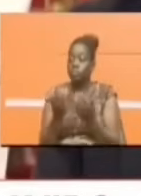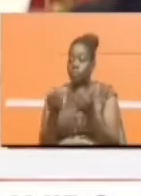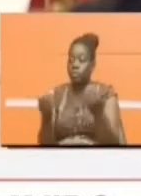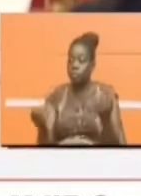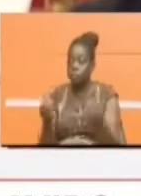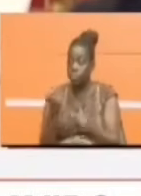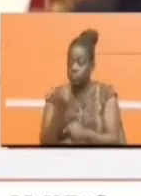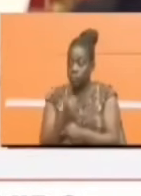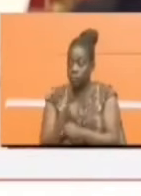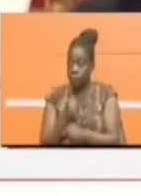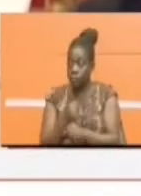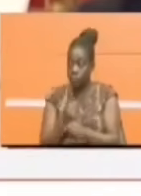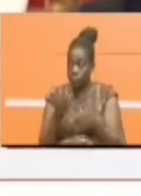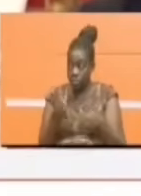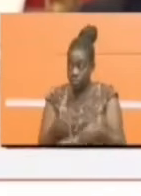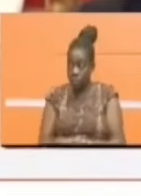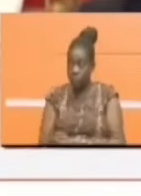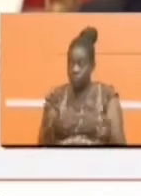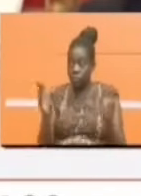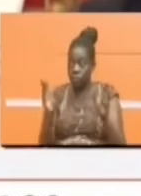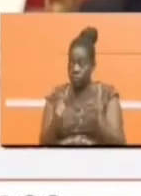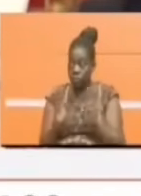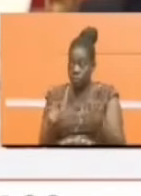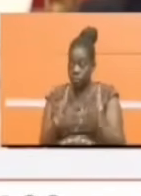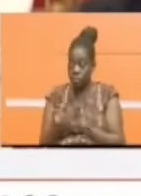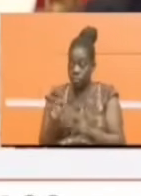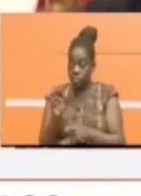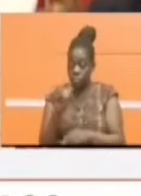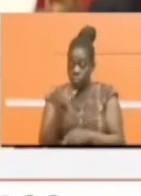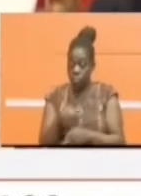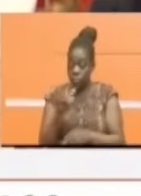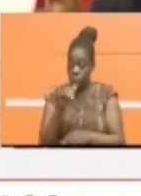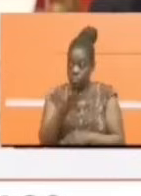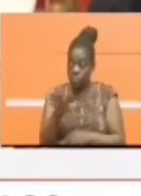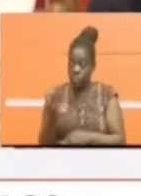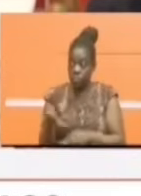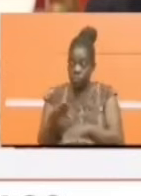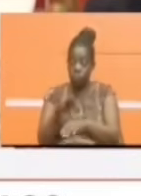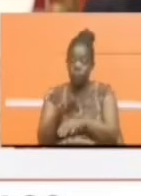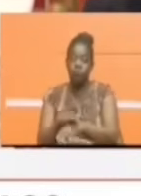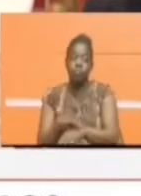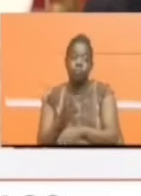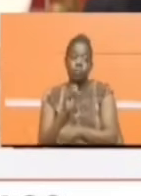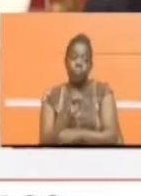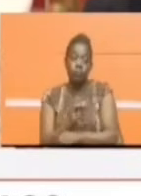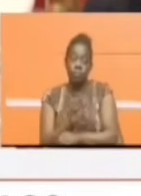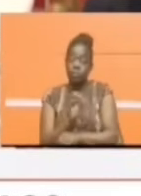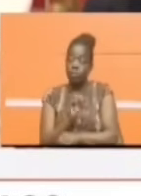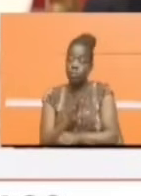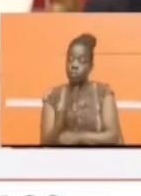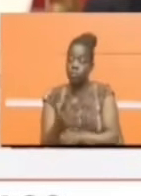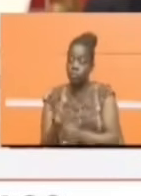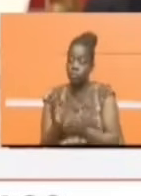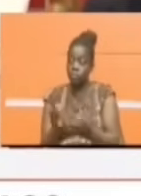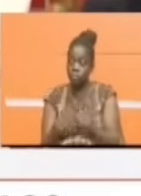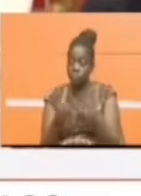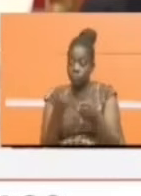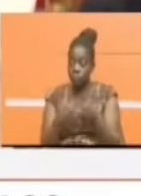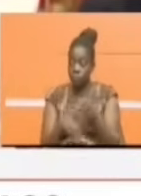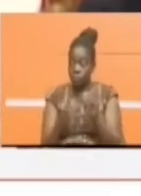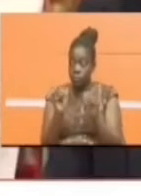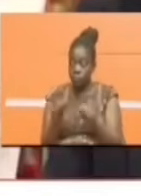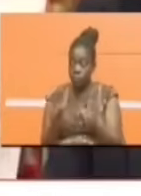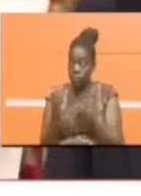ab'obuwala abazadde nga tebeetuuse mu kitundu kyo mubakwateko mubabuulirire mubagabirire kye